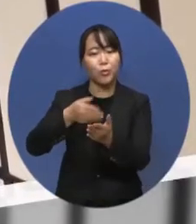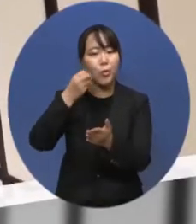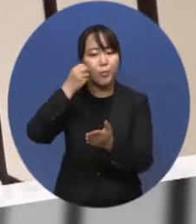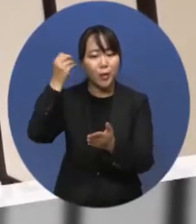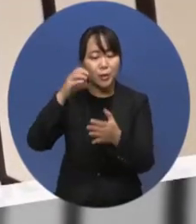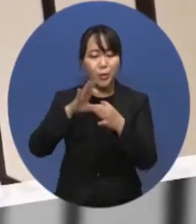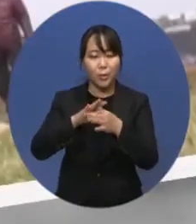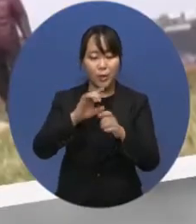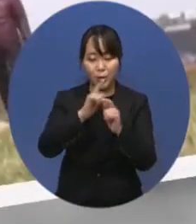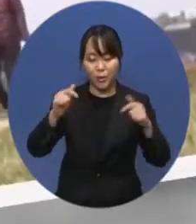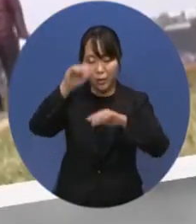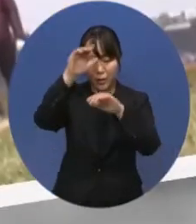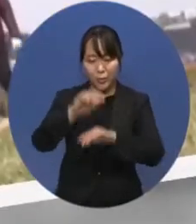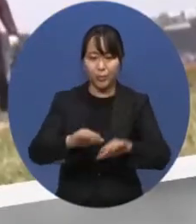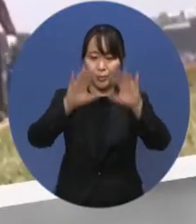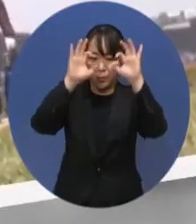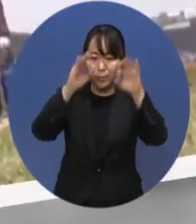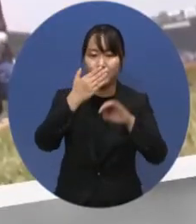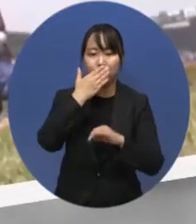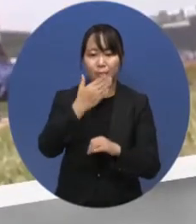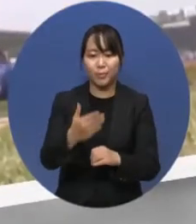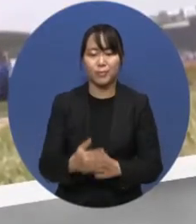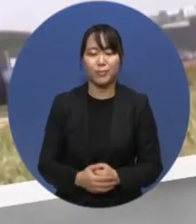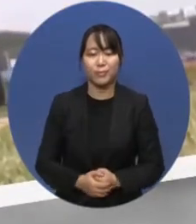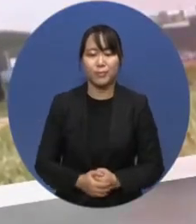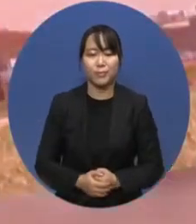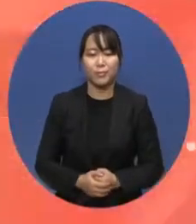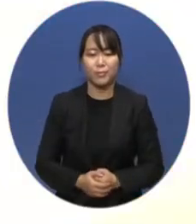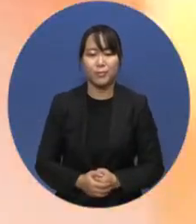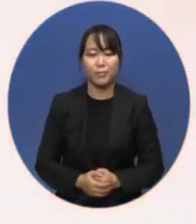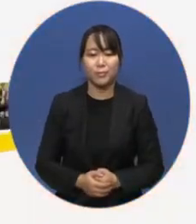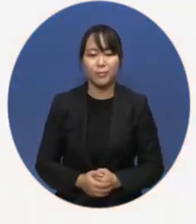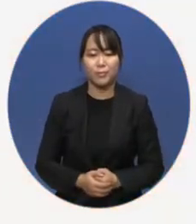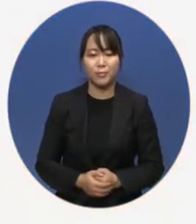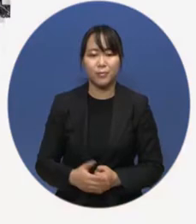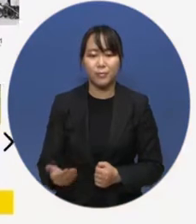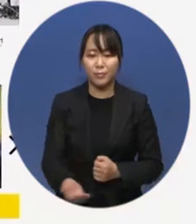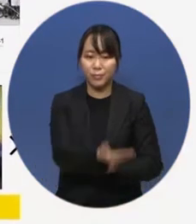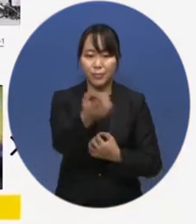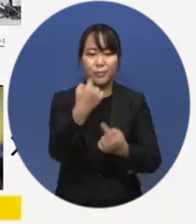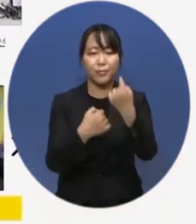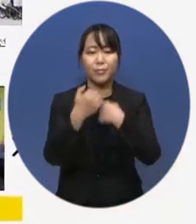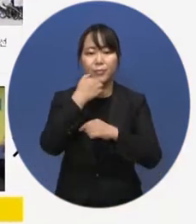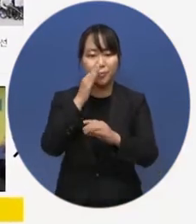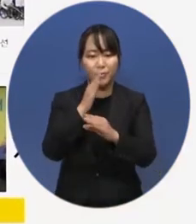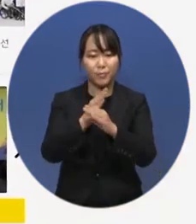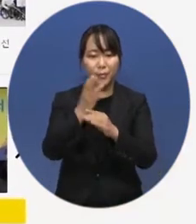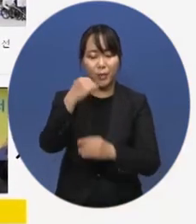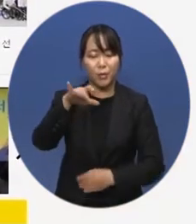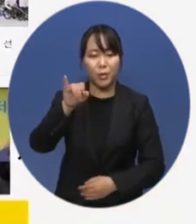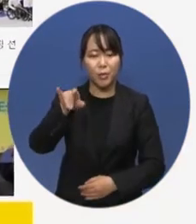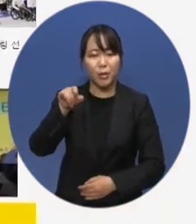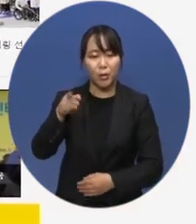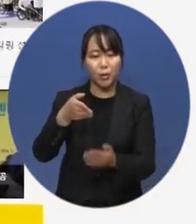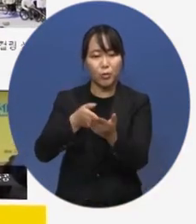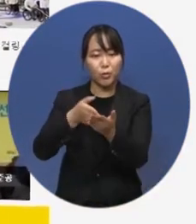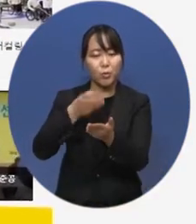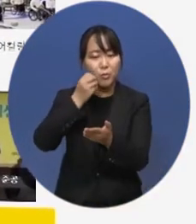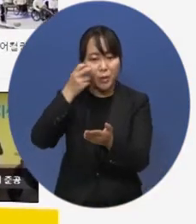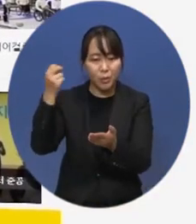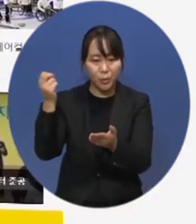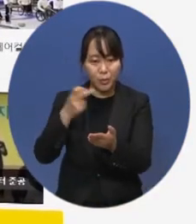뉴스 홈페이지를 통해 보다 다양한 소식을 접할 수 있습니다. 시청자 여러분의 제보를 기다립니다. 웰페어